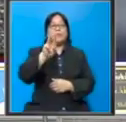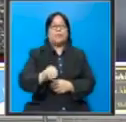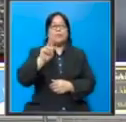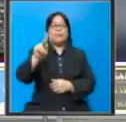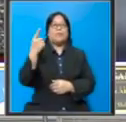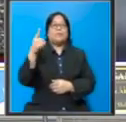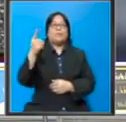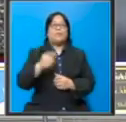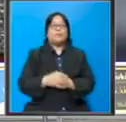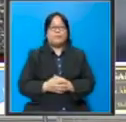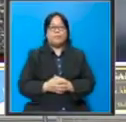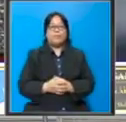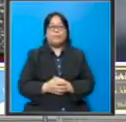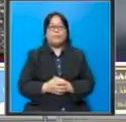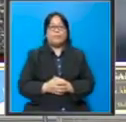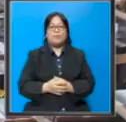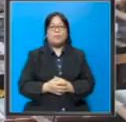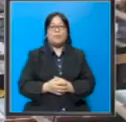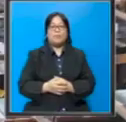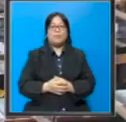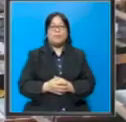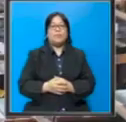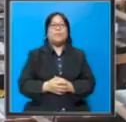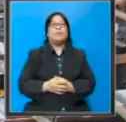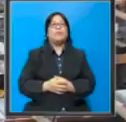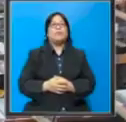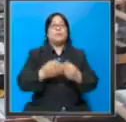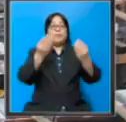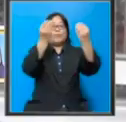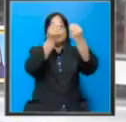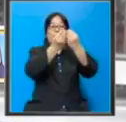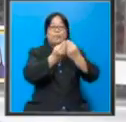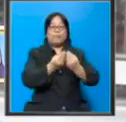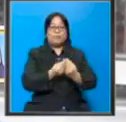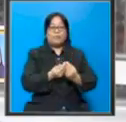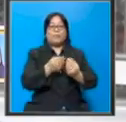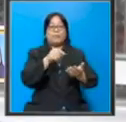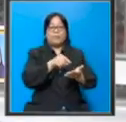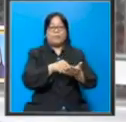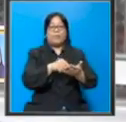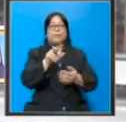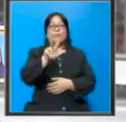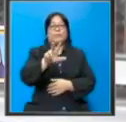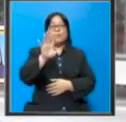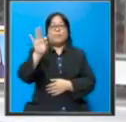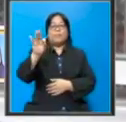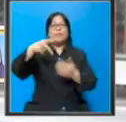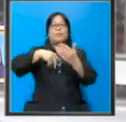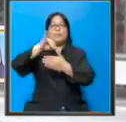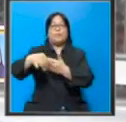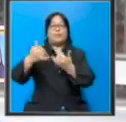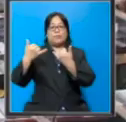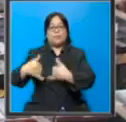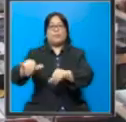Malaysia ke-11 RMK-11. Daripada jumlah tersebut, sebanyak 39 projek